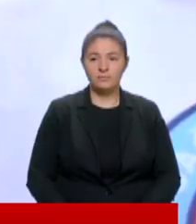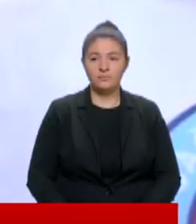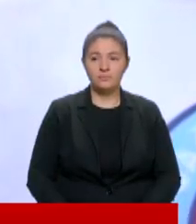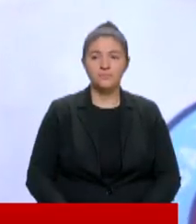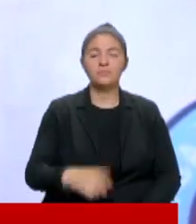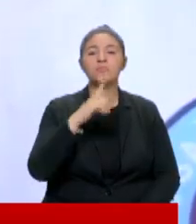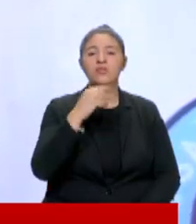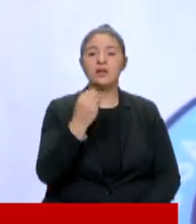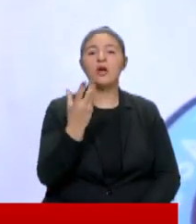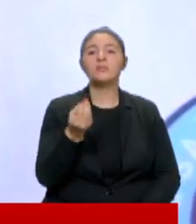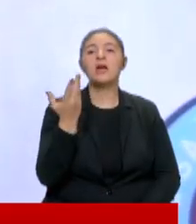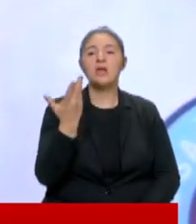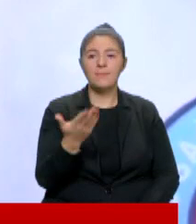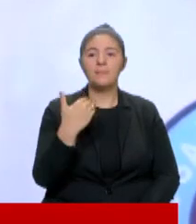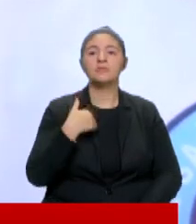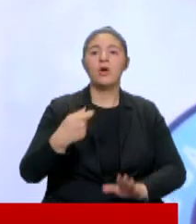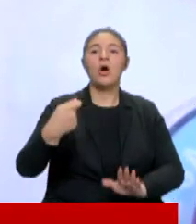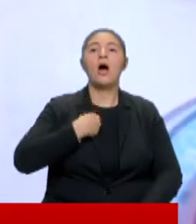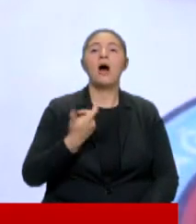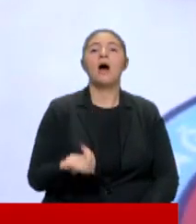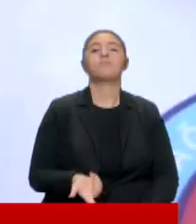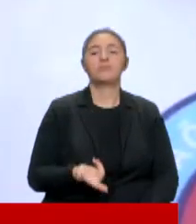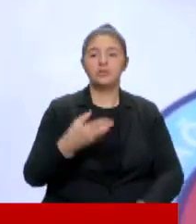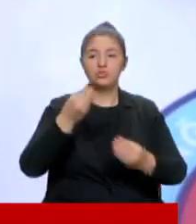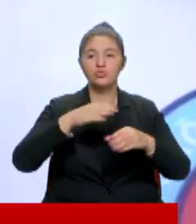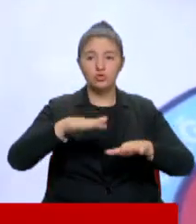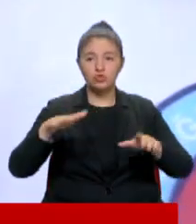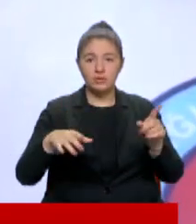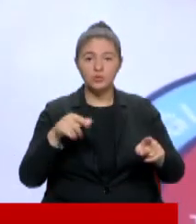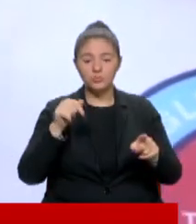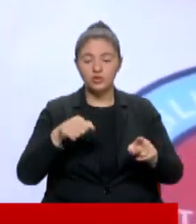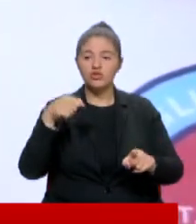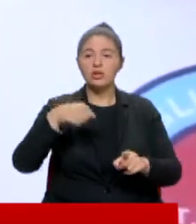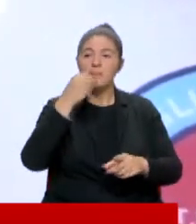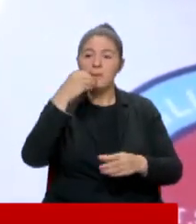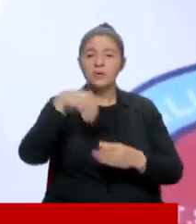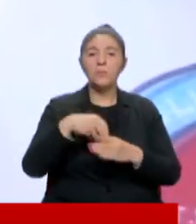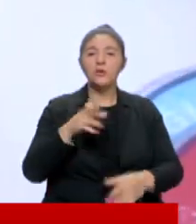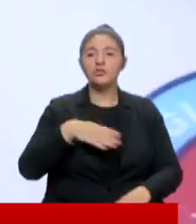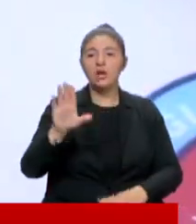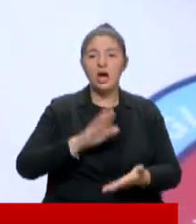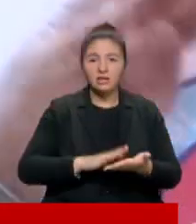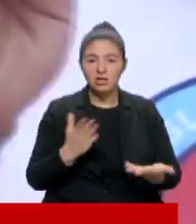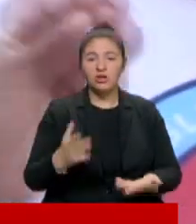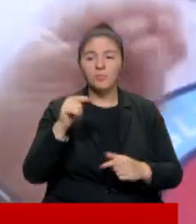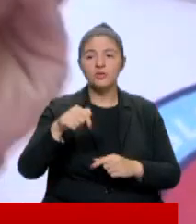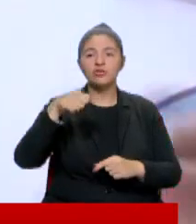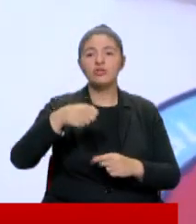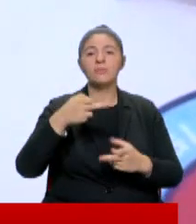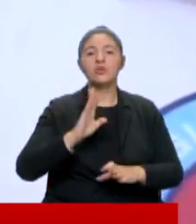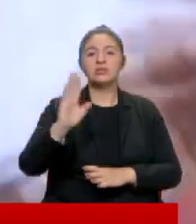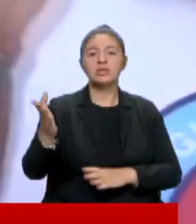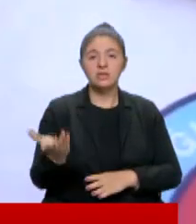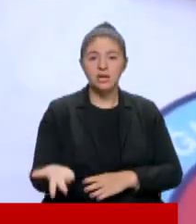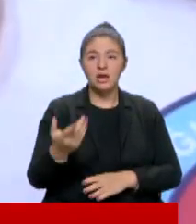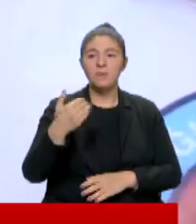söz vermesine rağmen bizim ödememizi yapmadılar çocuklarımızın bugün çantalarına besleme tadı boş gitti arkadaşlar bugün çantalar boş